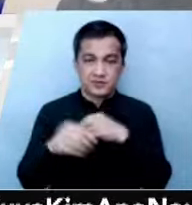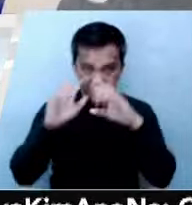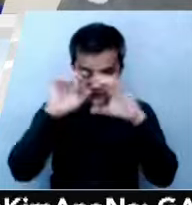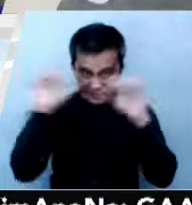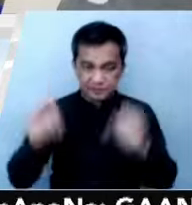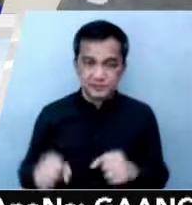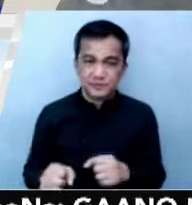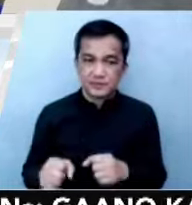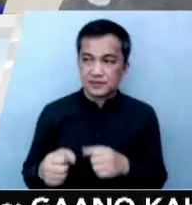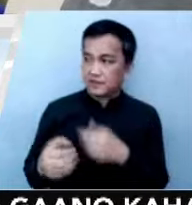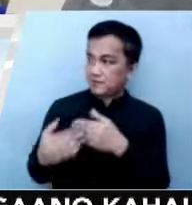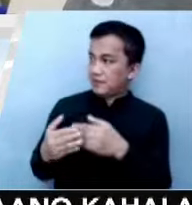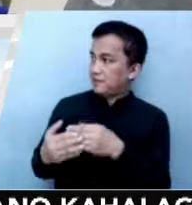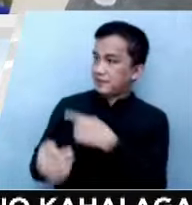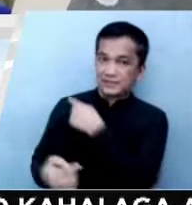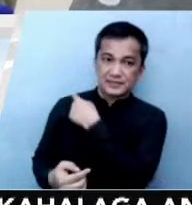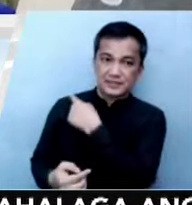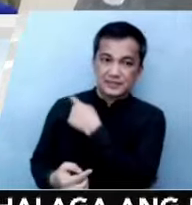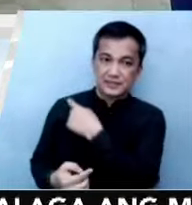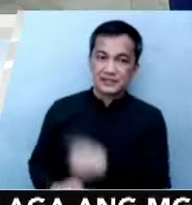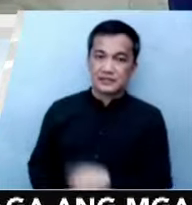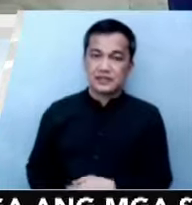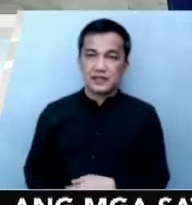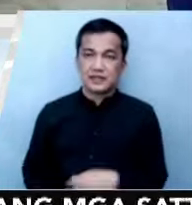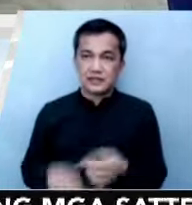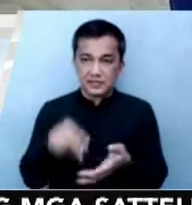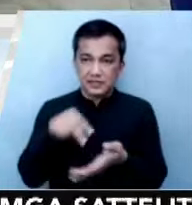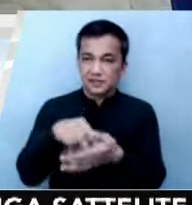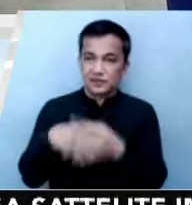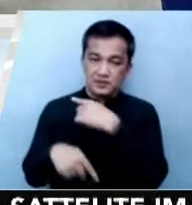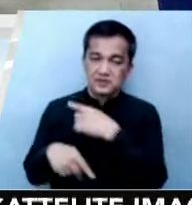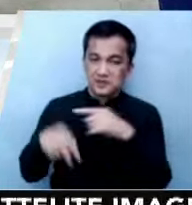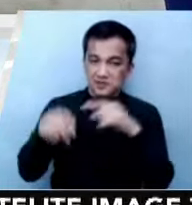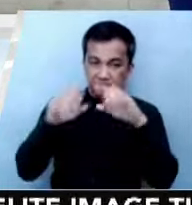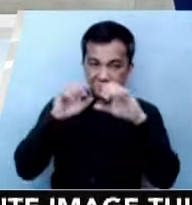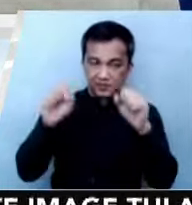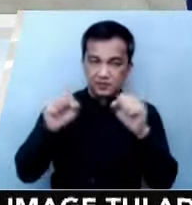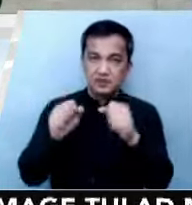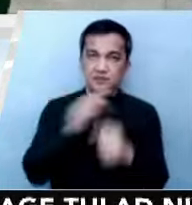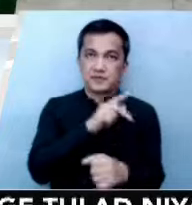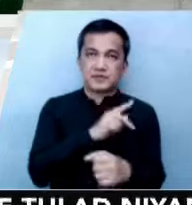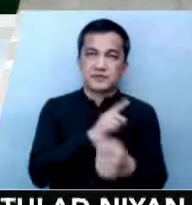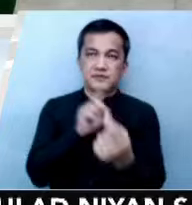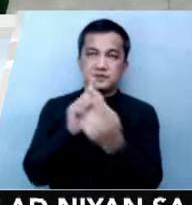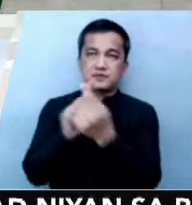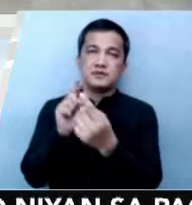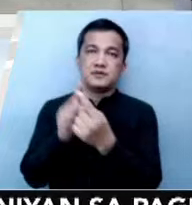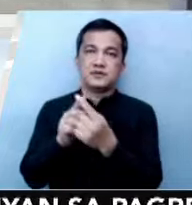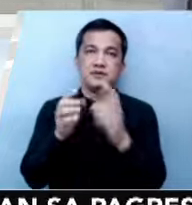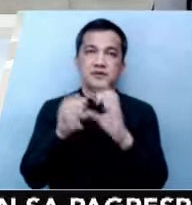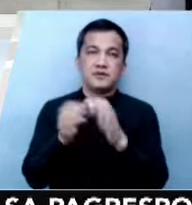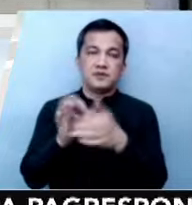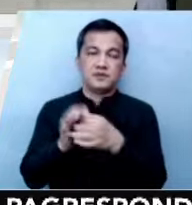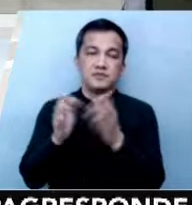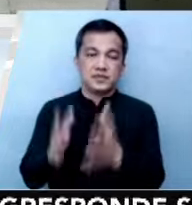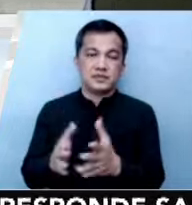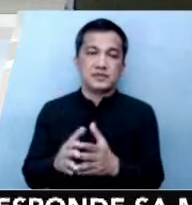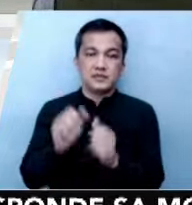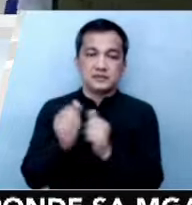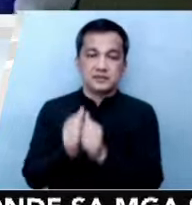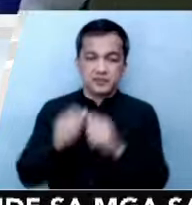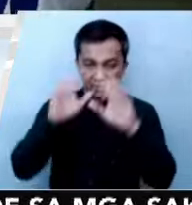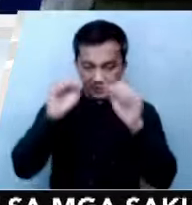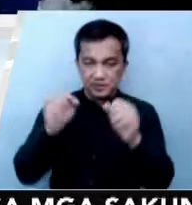aking kinatatayuan, dito tatayo ang Pangulo para personal na salubungin ang mga Olympians. Kasama ng Pangulo ang First Lady at ang First